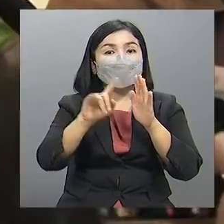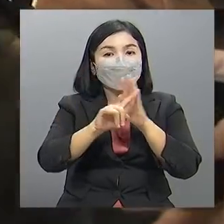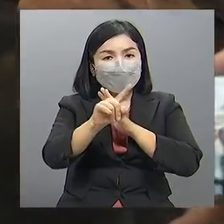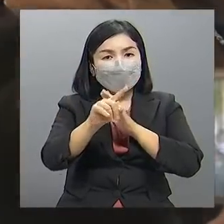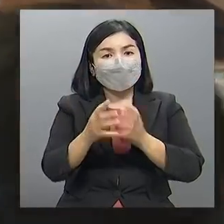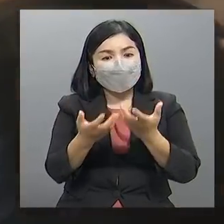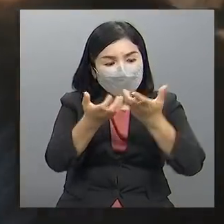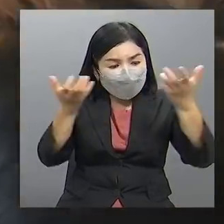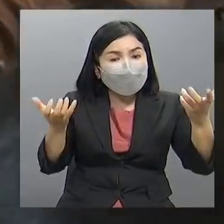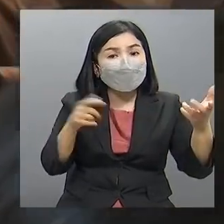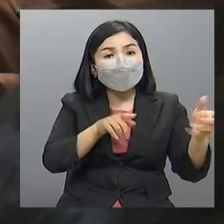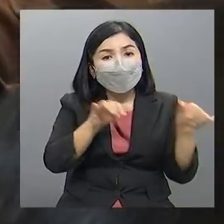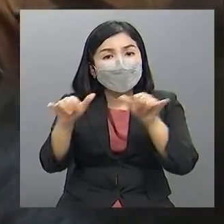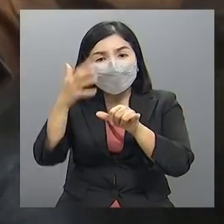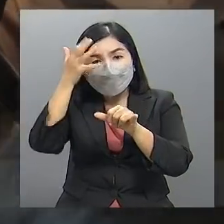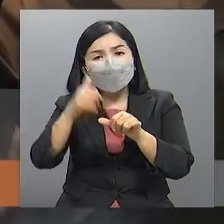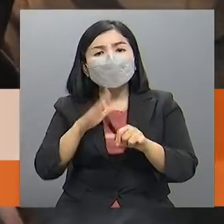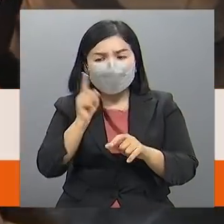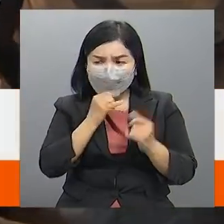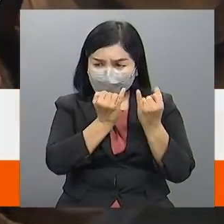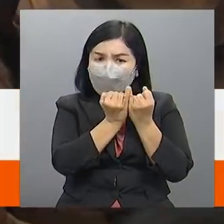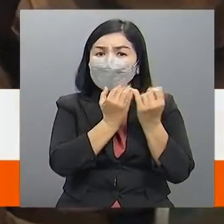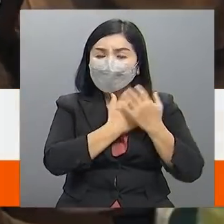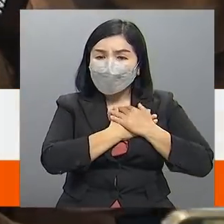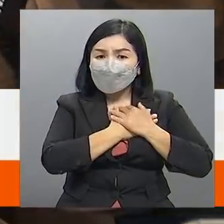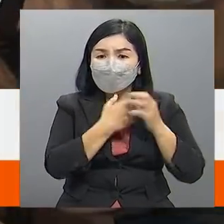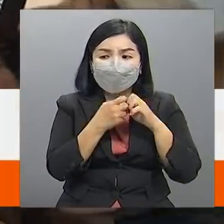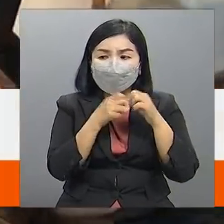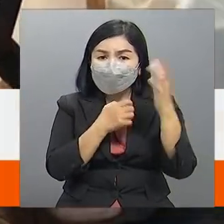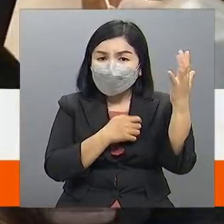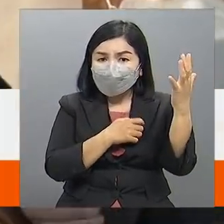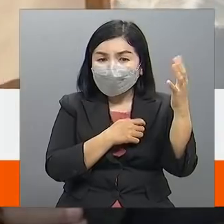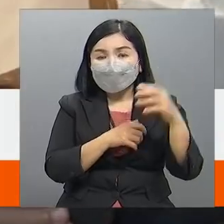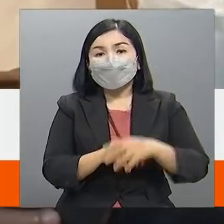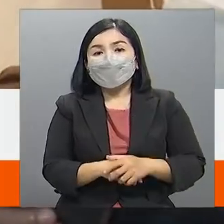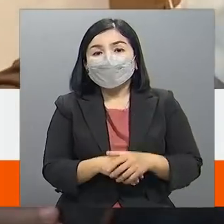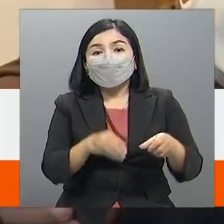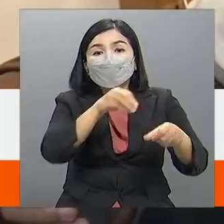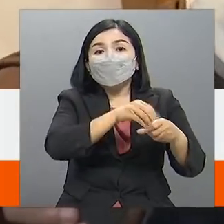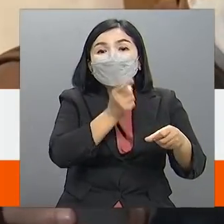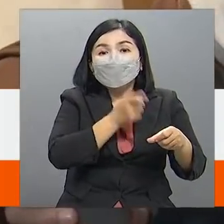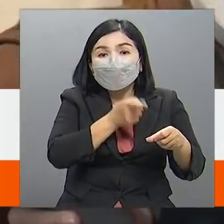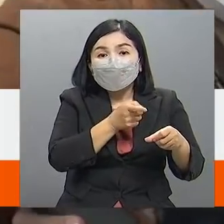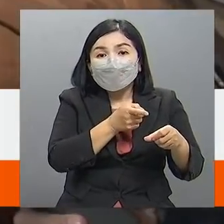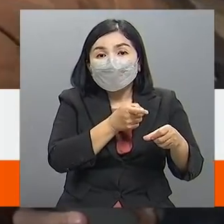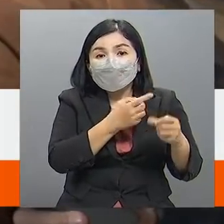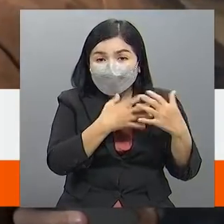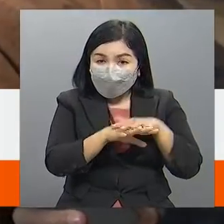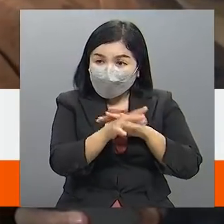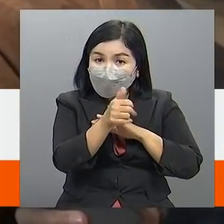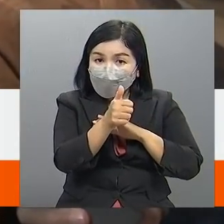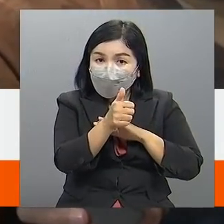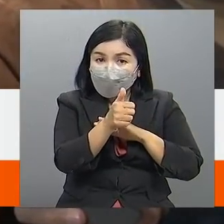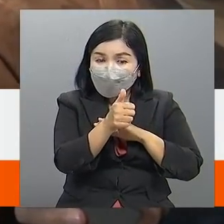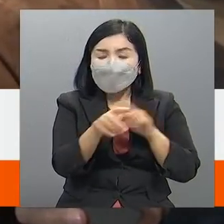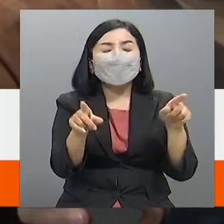เอากับผมก็รักกันอยู่ไม่ได้มีอะไรนี่นะ แต่คือถ้าอยู่ร่วมเดิมจะทำงานได้ประสานได้ดีกว่าไหมคะ ก็เหมือนกันทำ